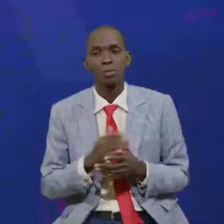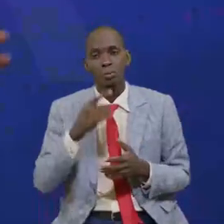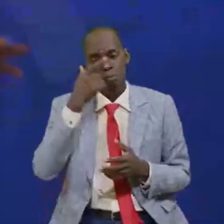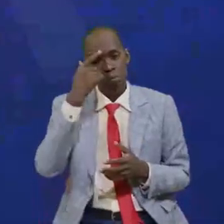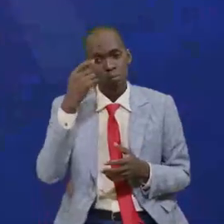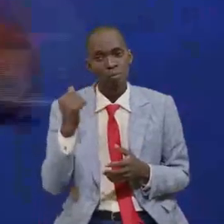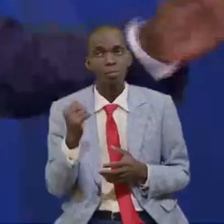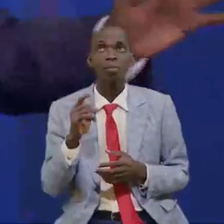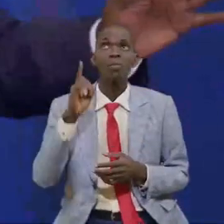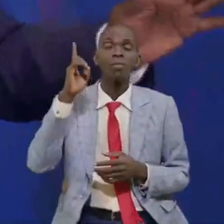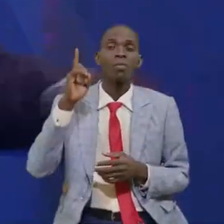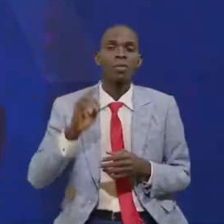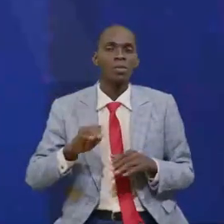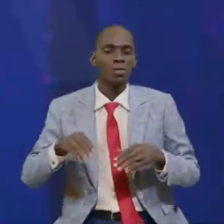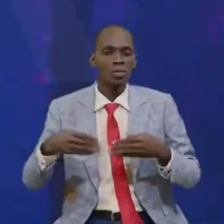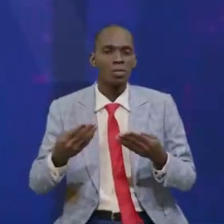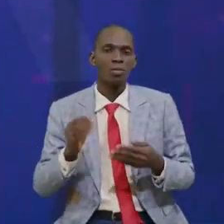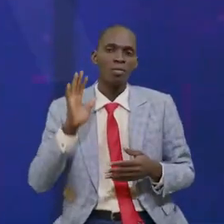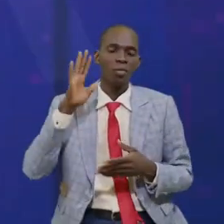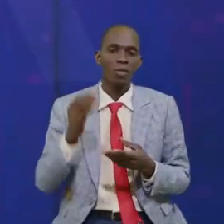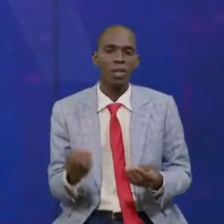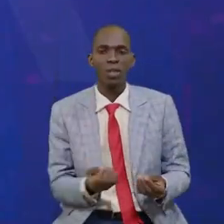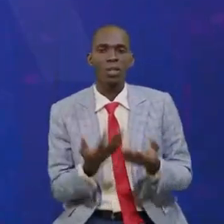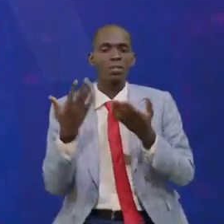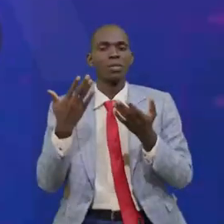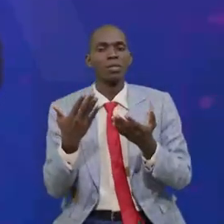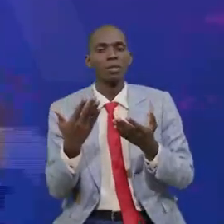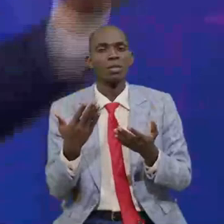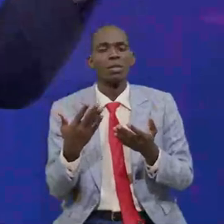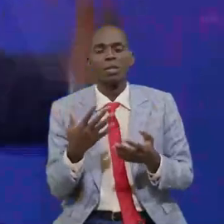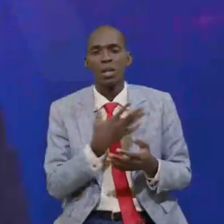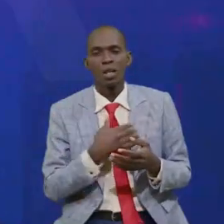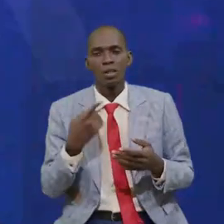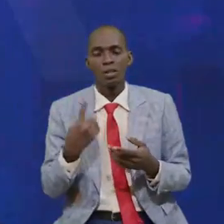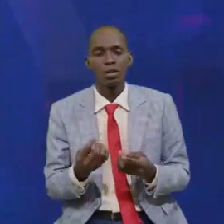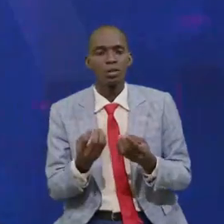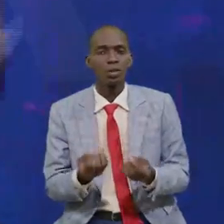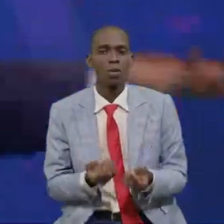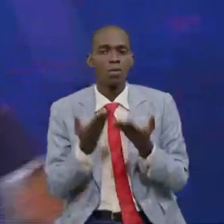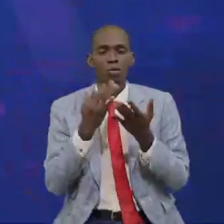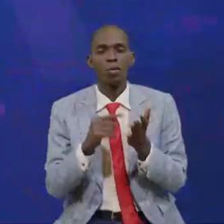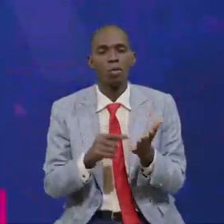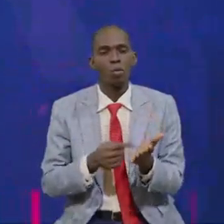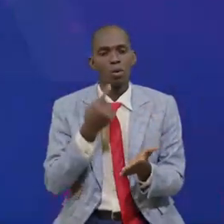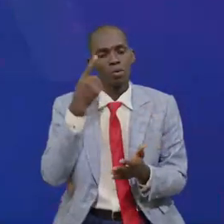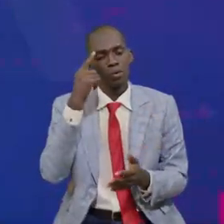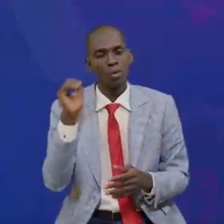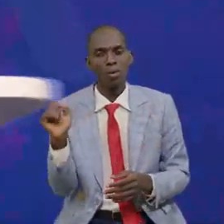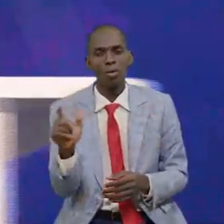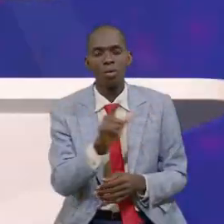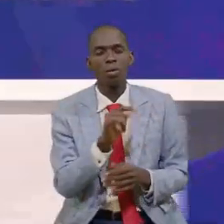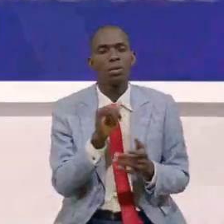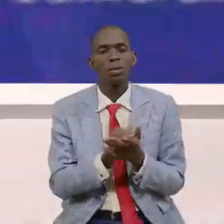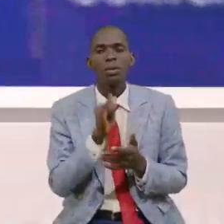Parce qu'il a fait le sacrifice et l'offrande une fois pour toutes. Pourquoi plusieurs